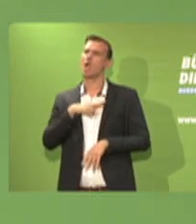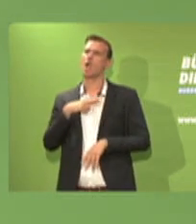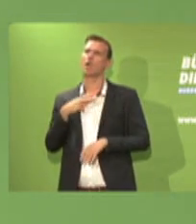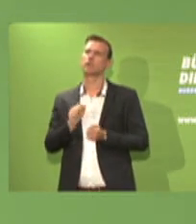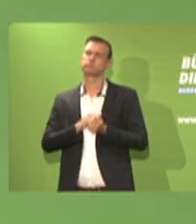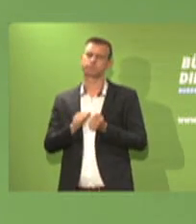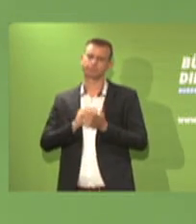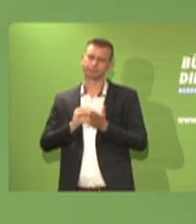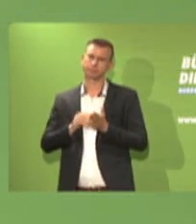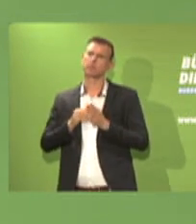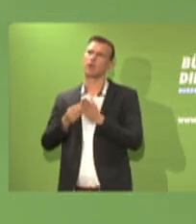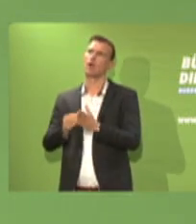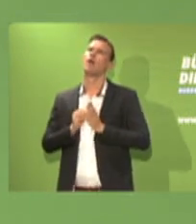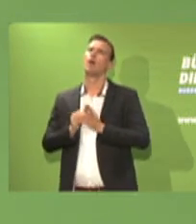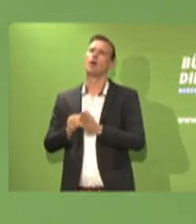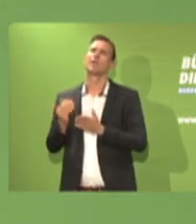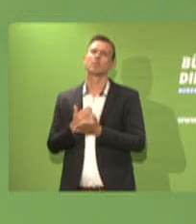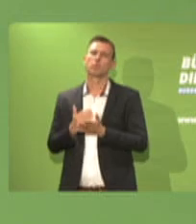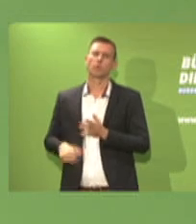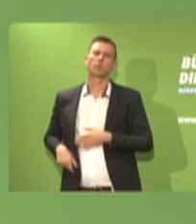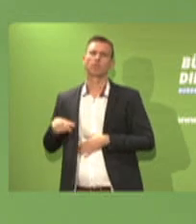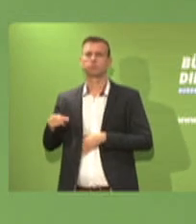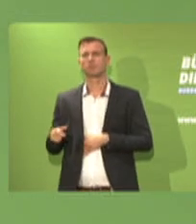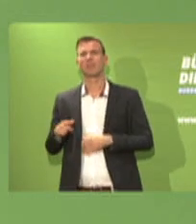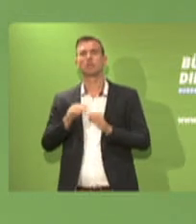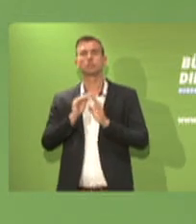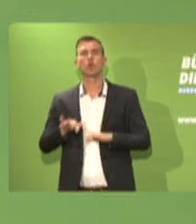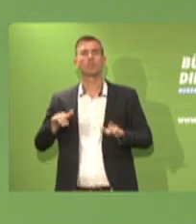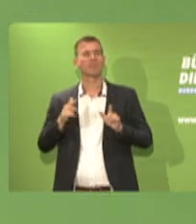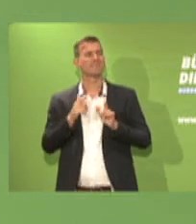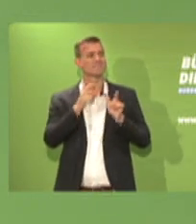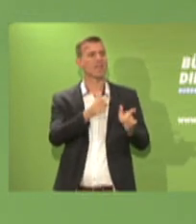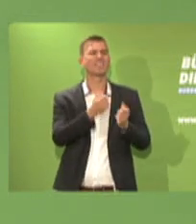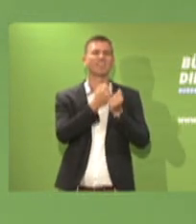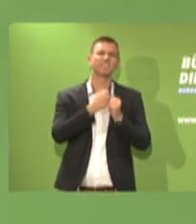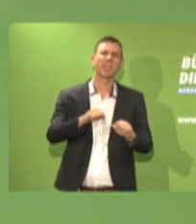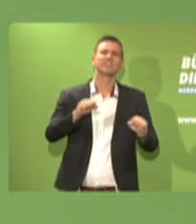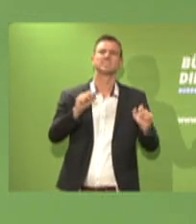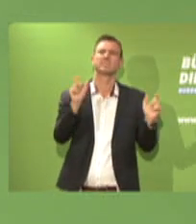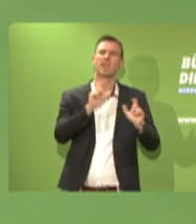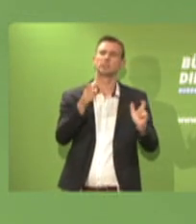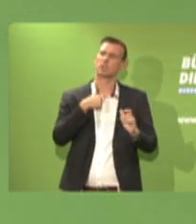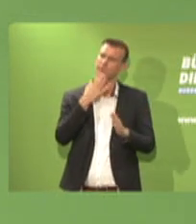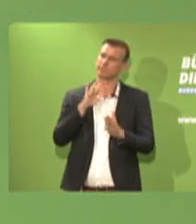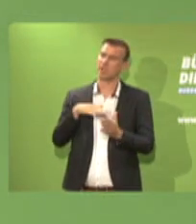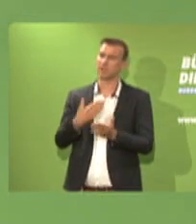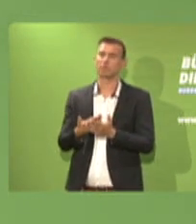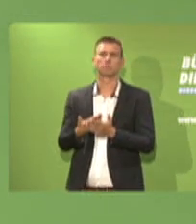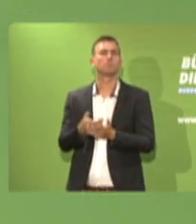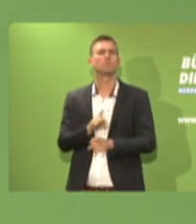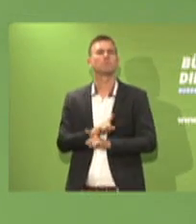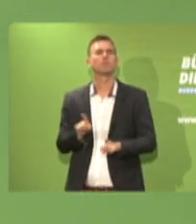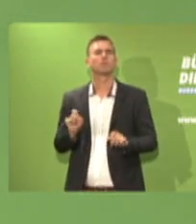mit Gebühren belegter Weg. Wenn wir Sonderfahrten zu einem Fest oder einer Veranstaltung anbieten wollen, ist das kaum